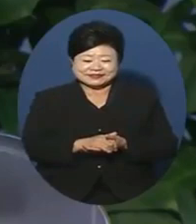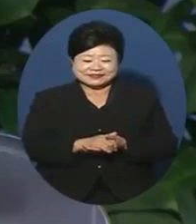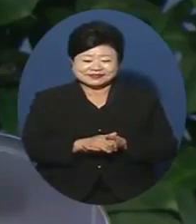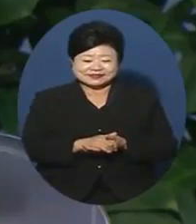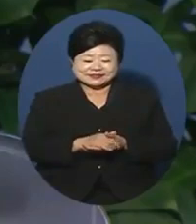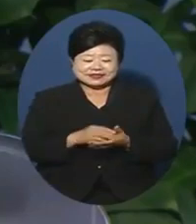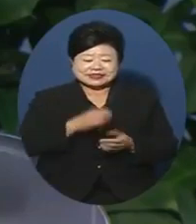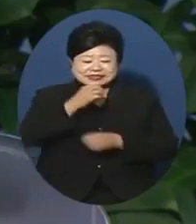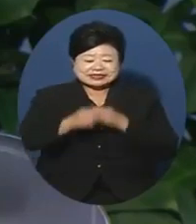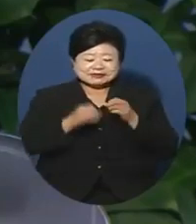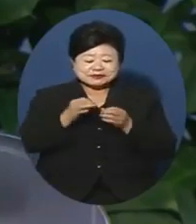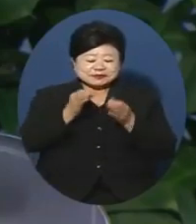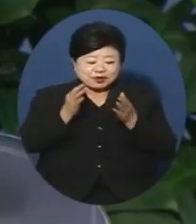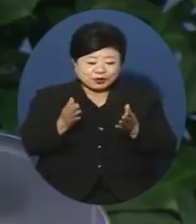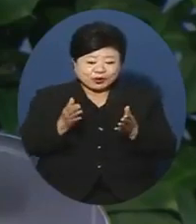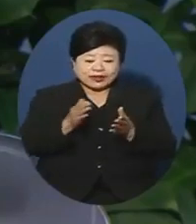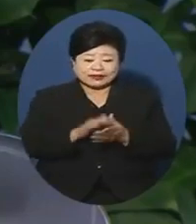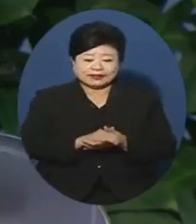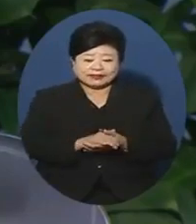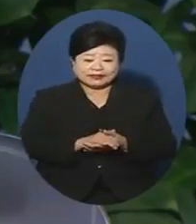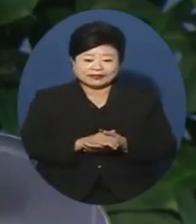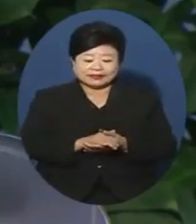33년